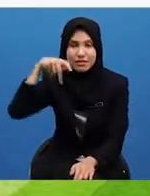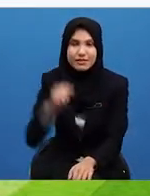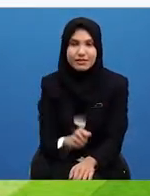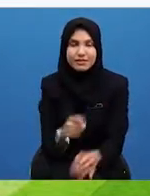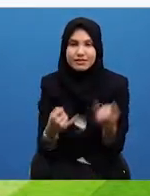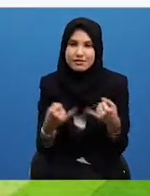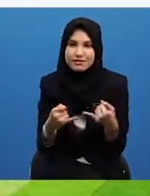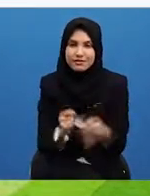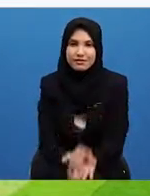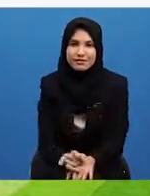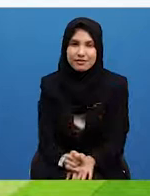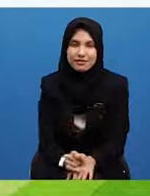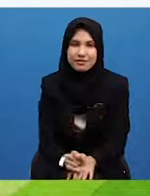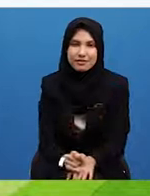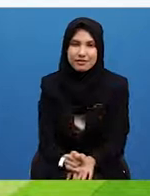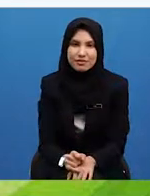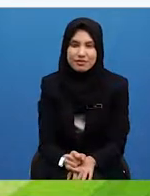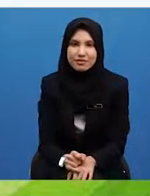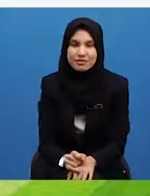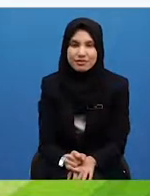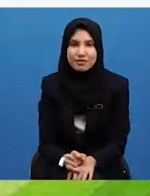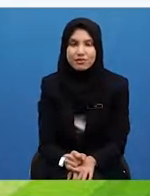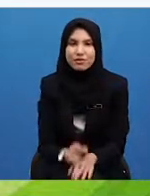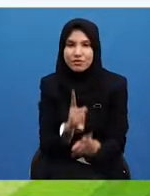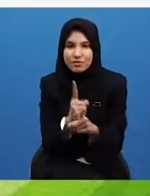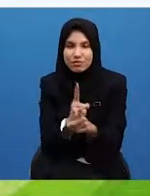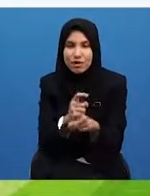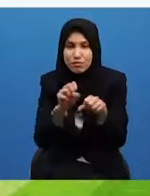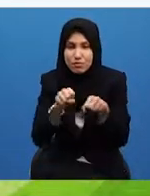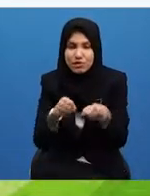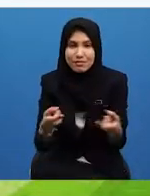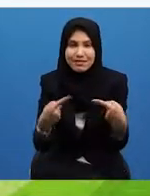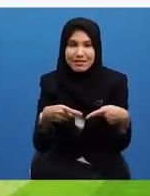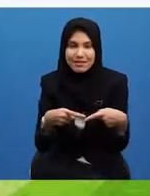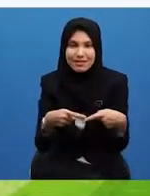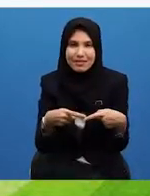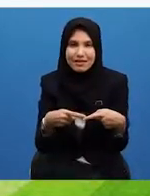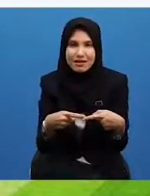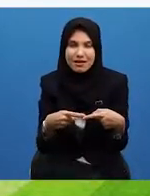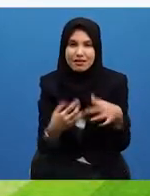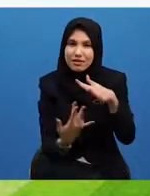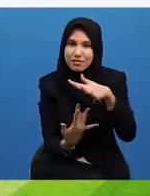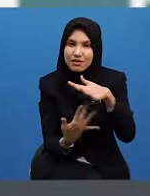jika kamu cuekin boleh mendatangkan bencana kebakaran